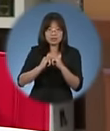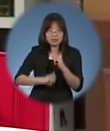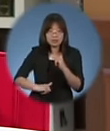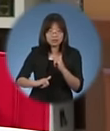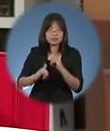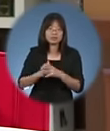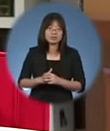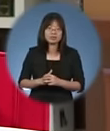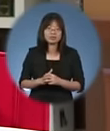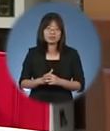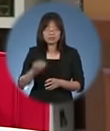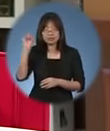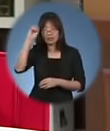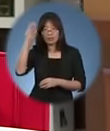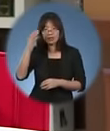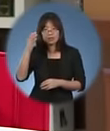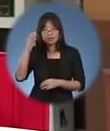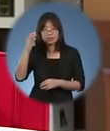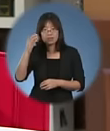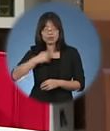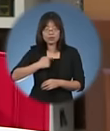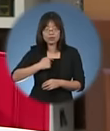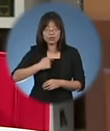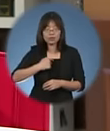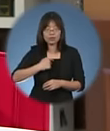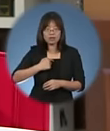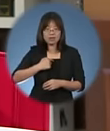역사가 갑자기 쿵 하고 와닿는 겁니다.